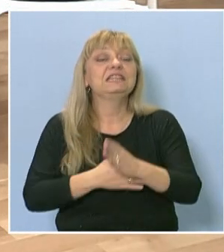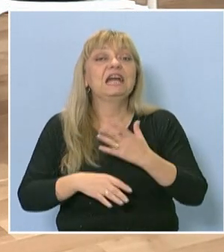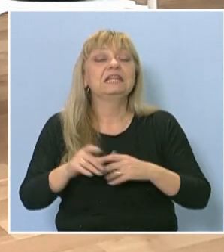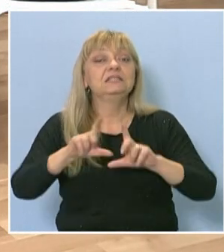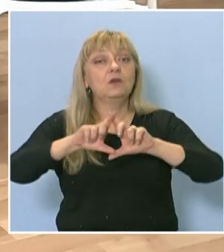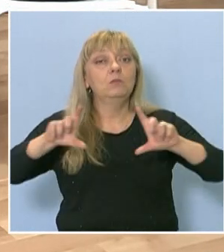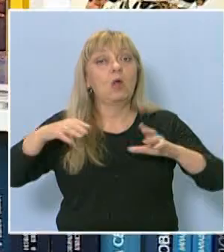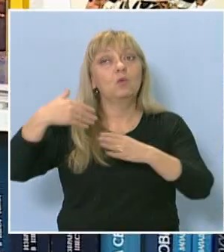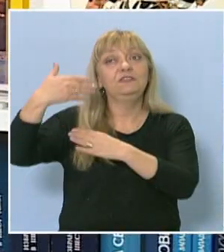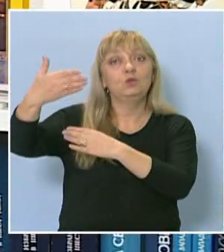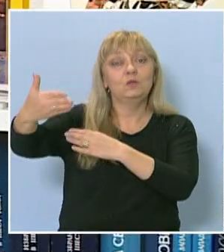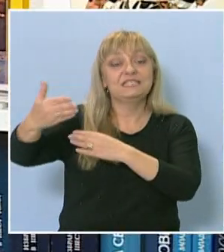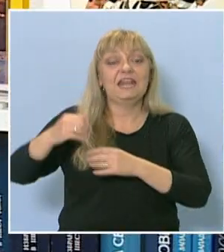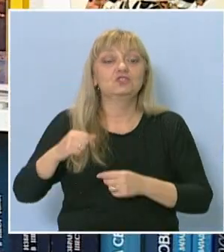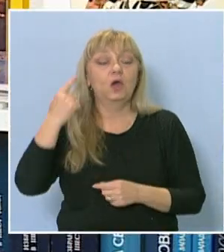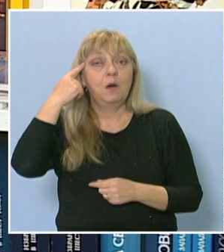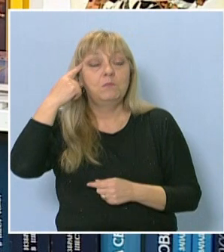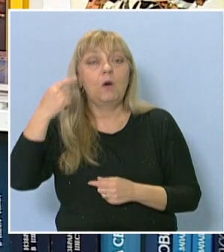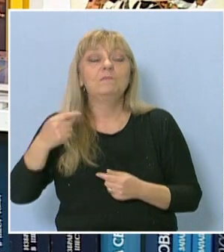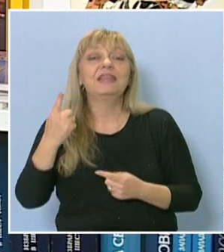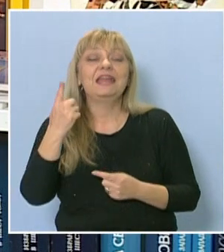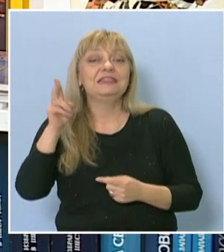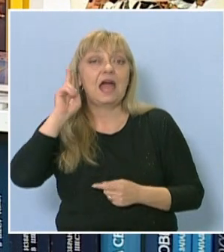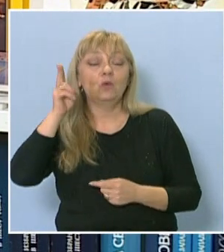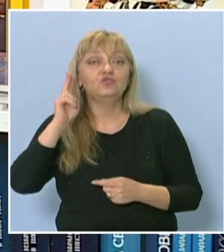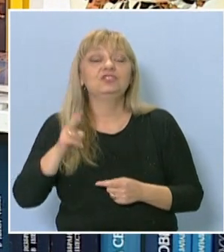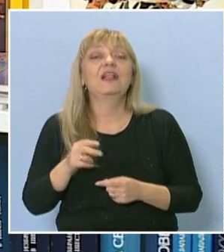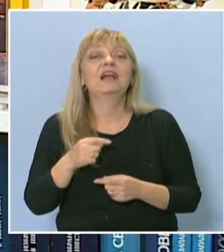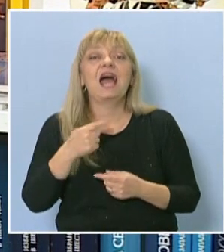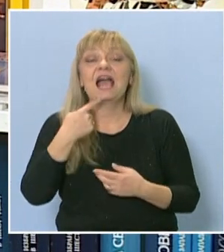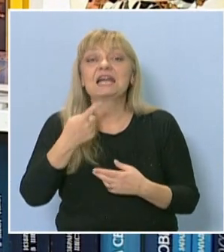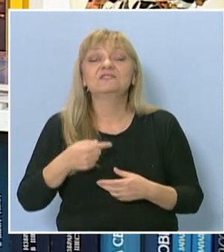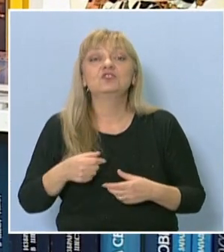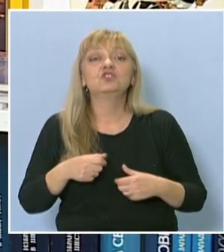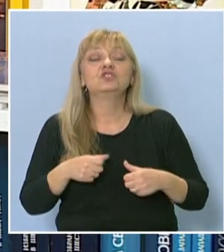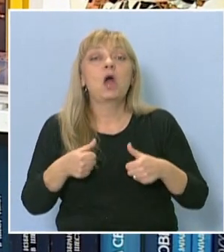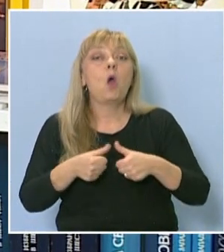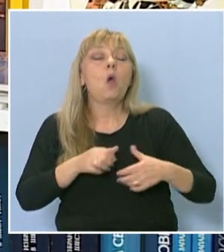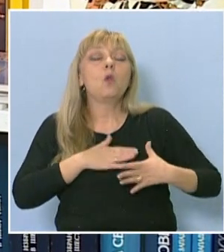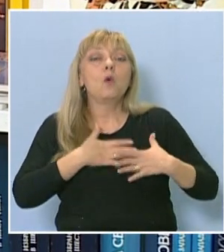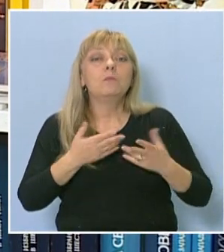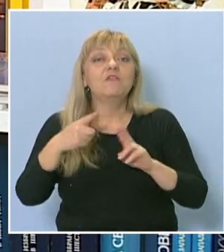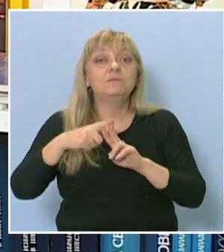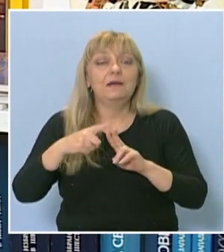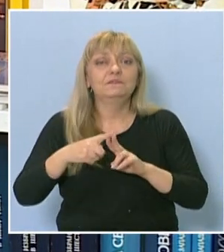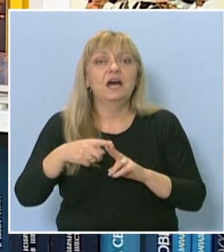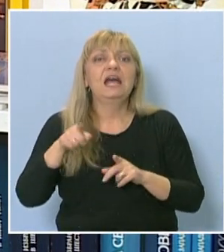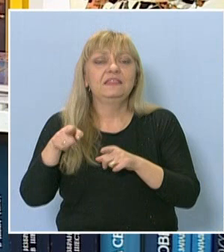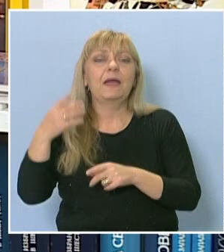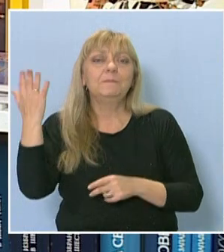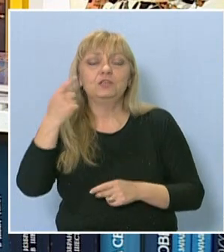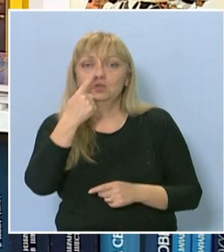Спомням се много добре на госпожа от занимаването Любов Павловна се казваше. Много беше строга, рускиня естествено. Всичко трябваше да се